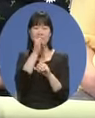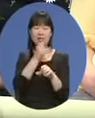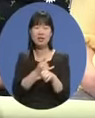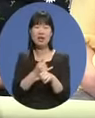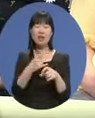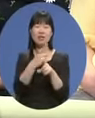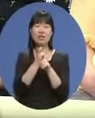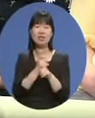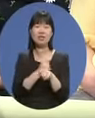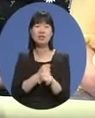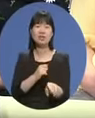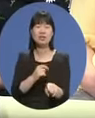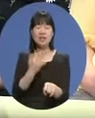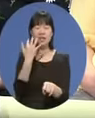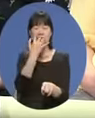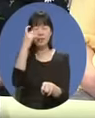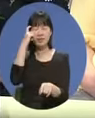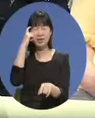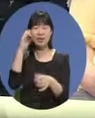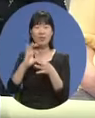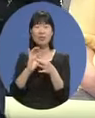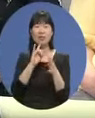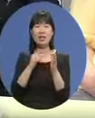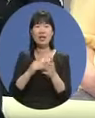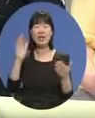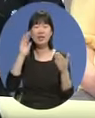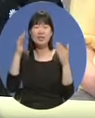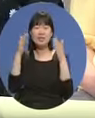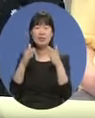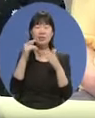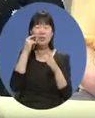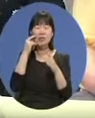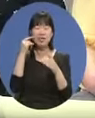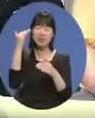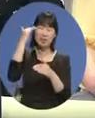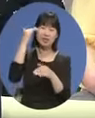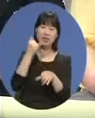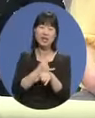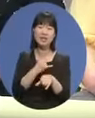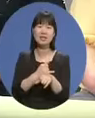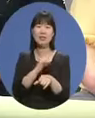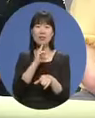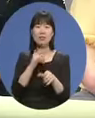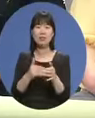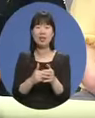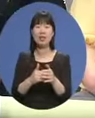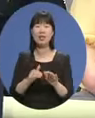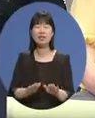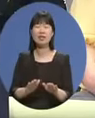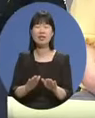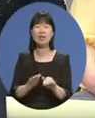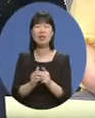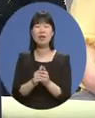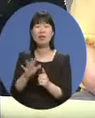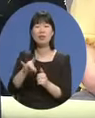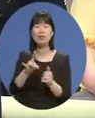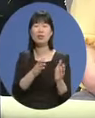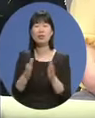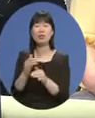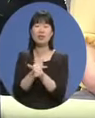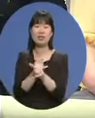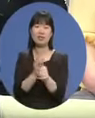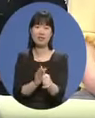여기서 적은 이제 잡념에 해당되는 겁니다. 학생들이 이제 집중을 못하게 괴롭히는 그런 네. 잡념. 그래서 이제 스톱워치를 일단 준비를